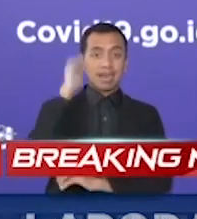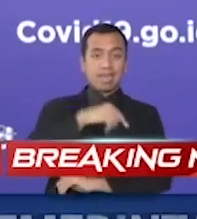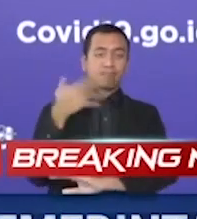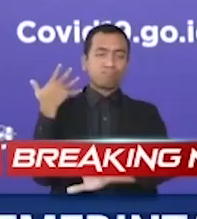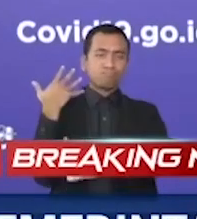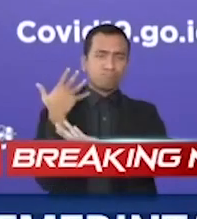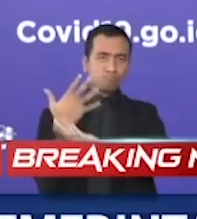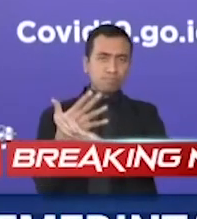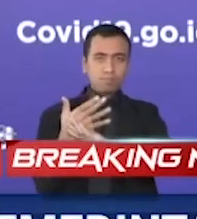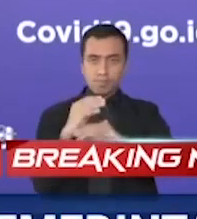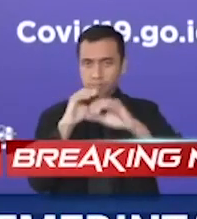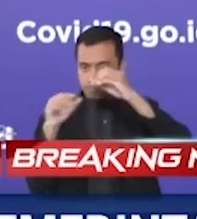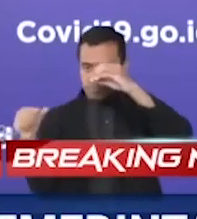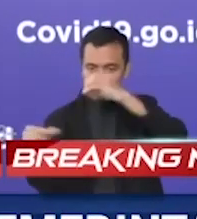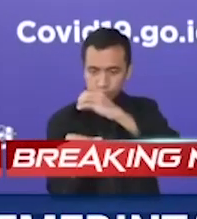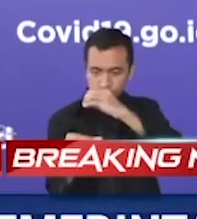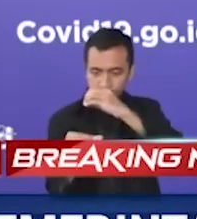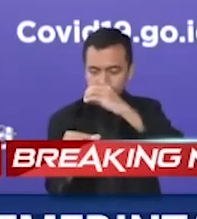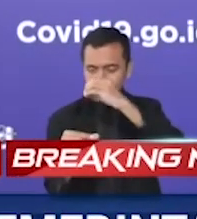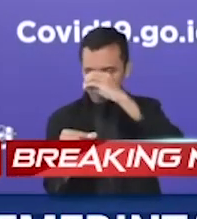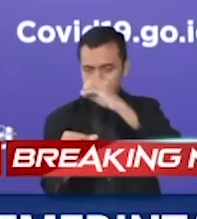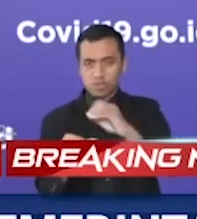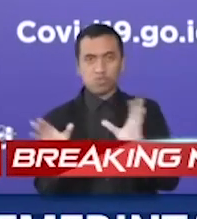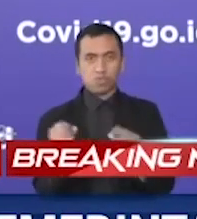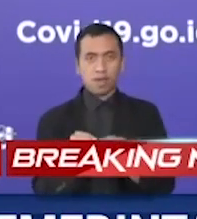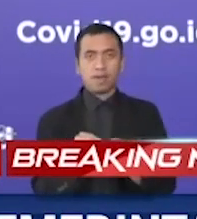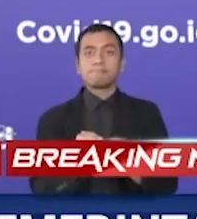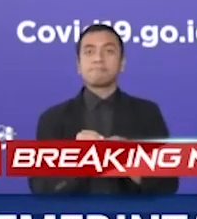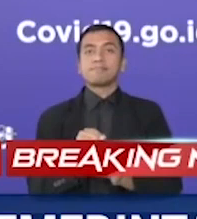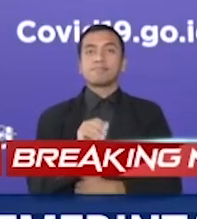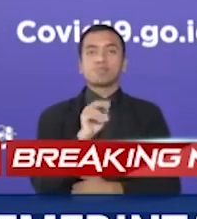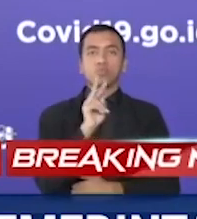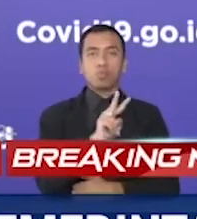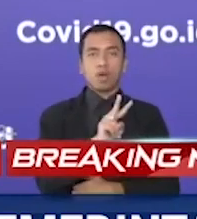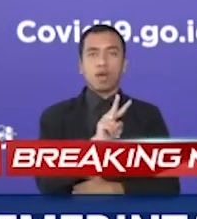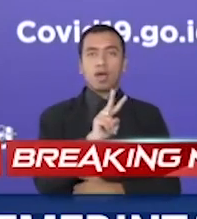kita periksa sebanyak 200